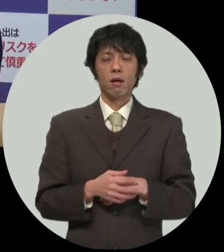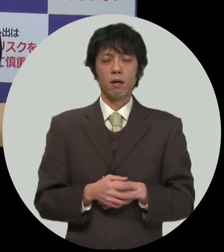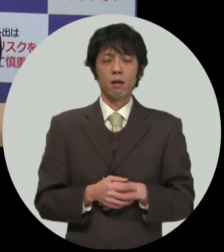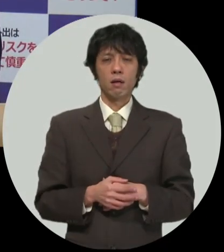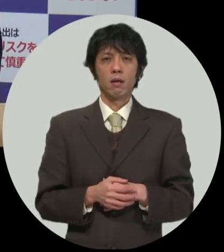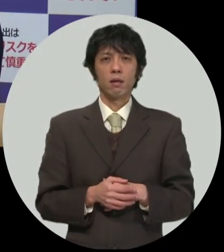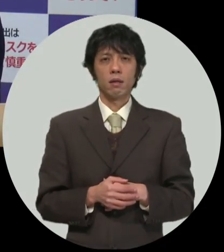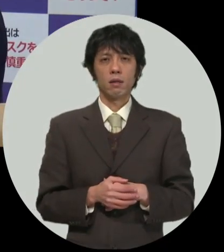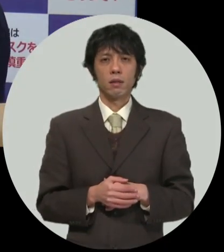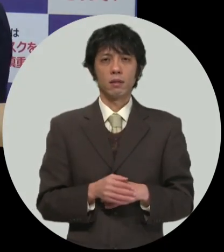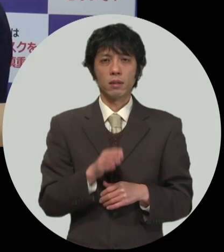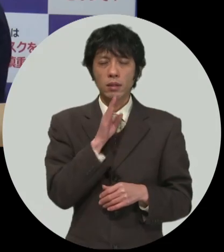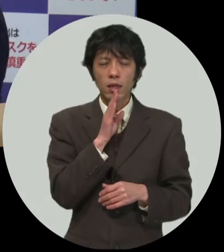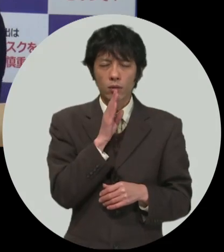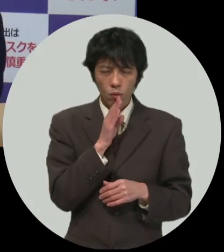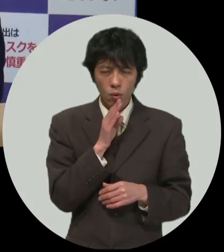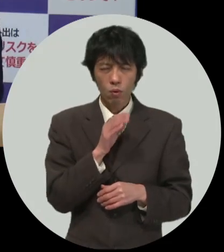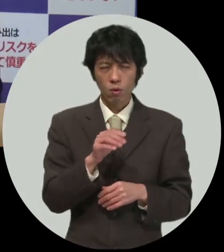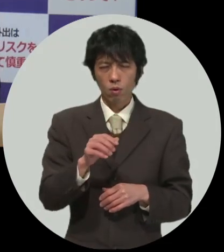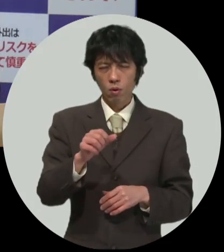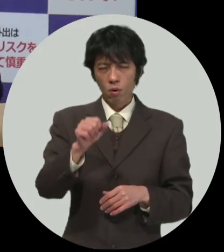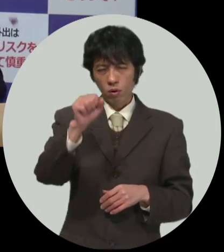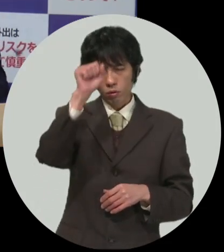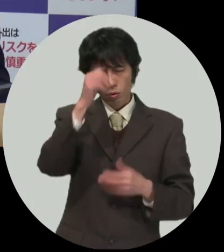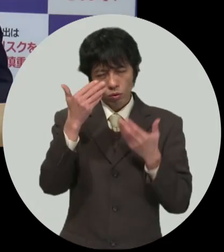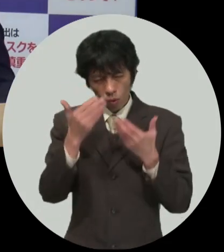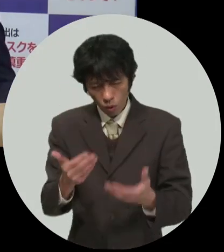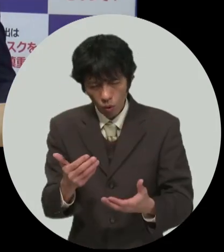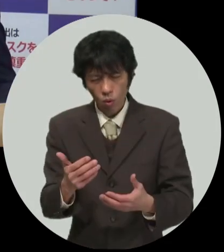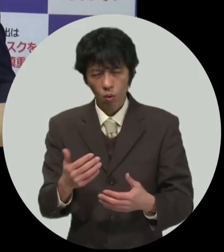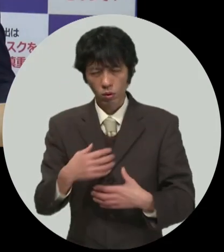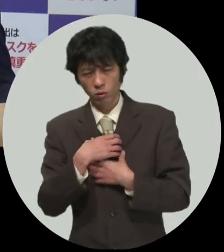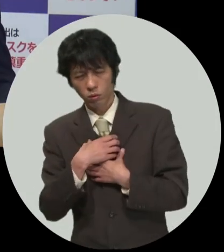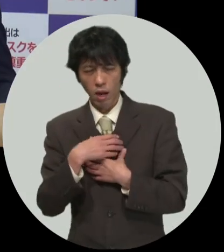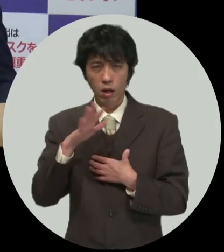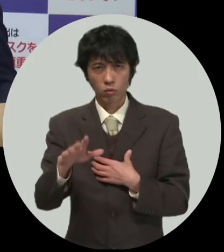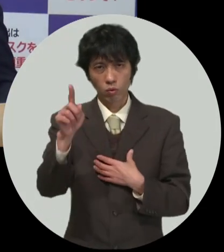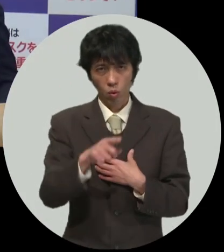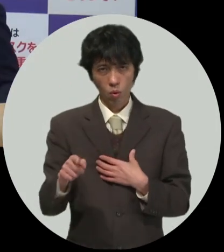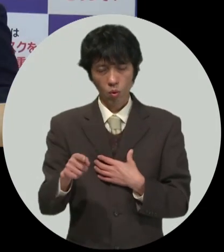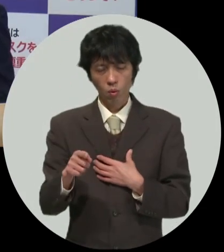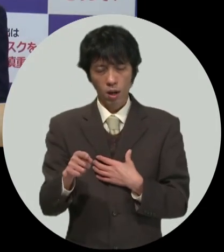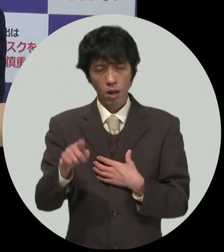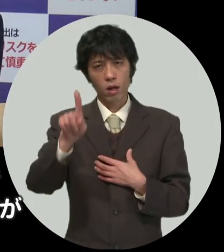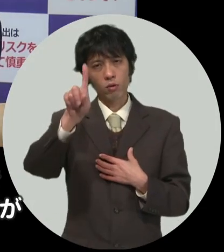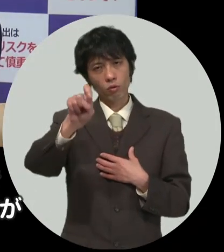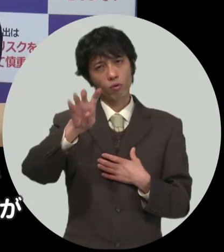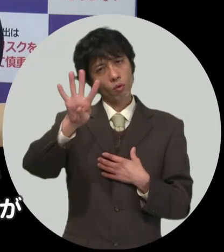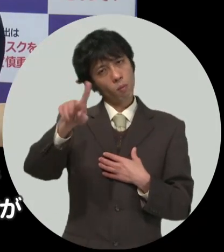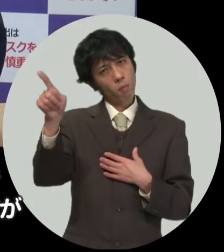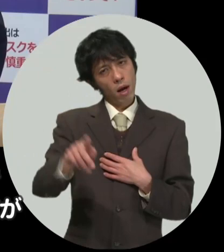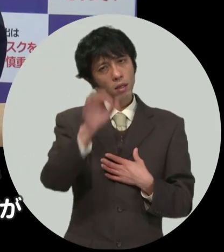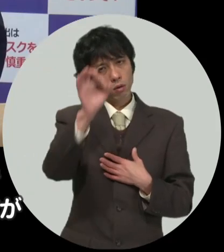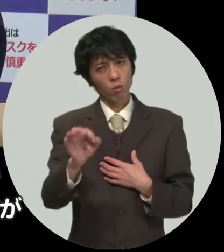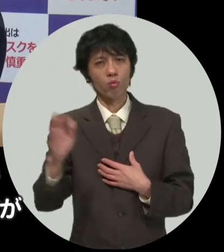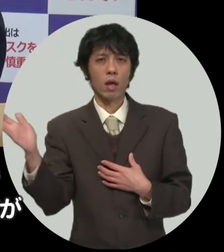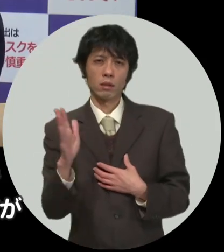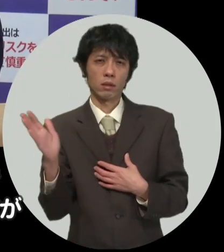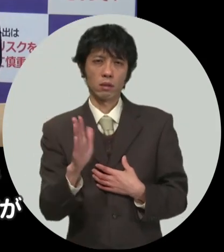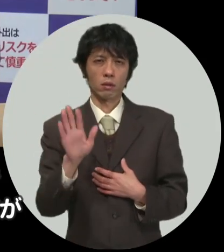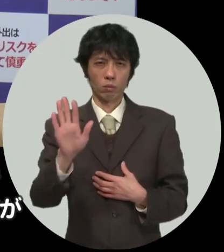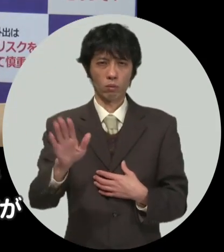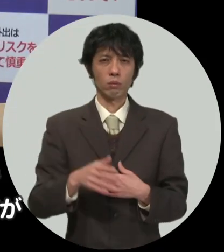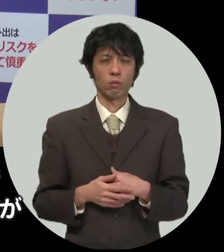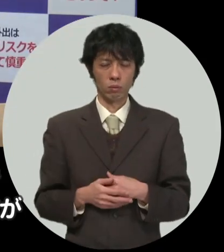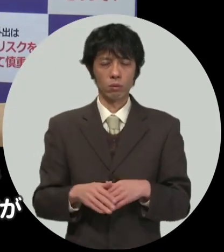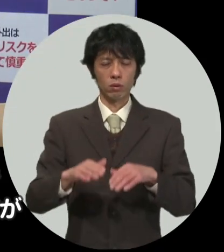有症状者とか重症化リスクのある方というと、約 14% ぐらいということでございますので、これは全体の感染者数が増え